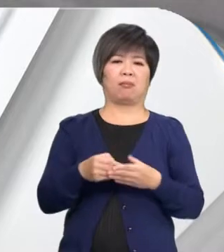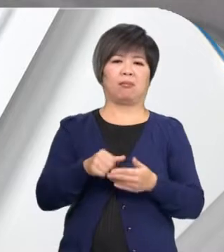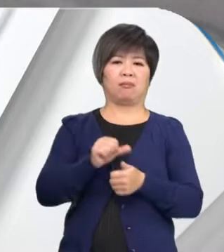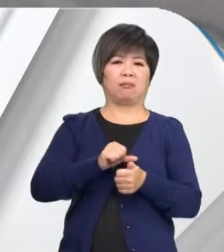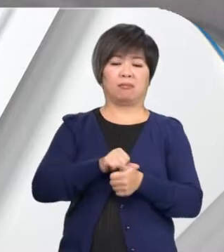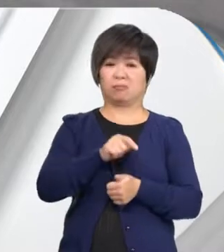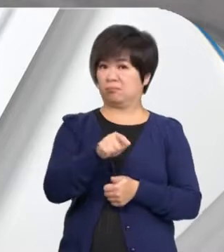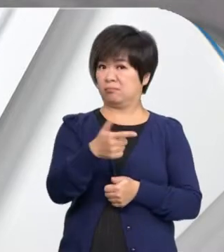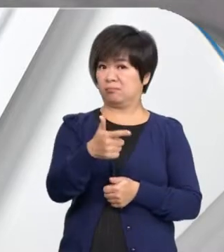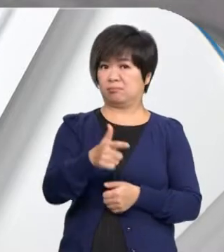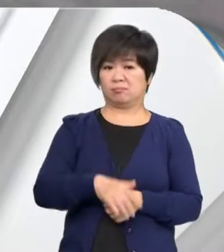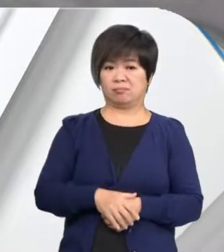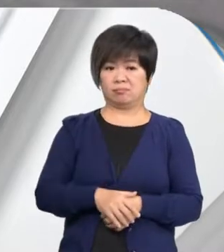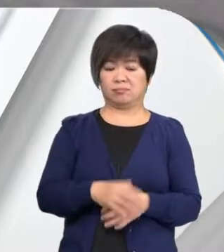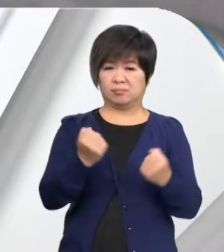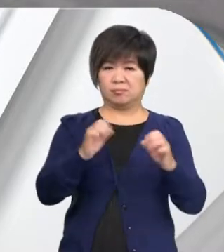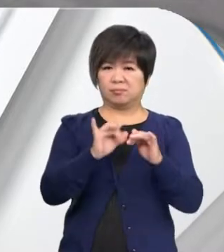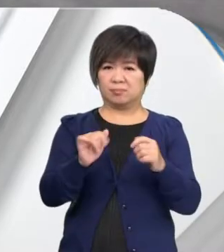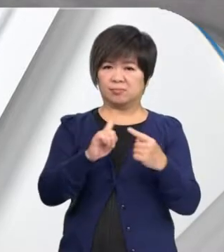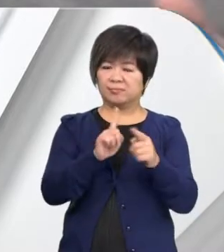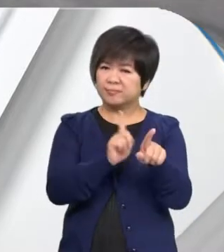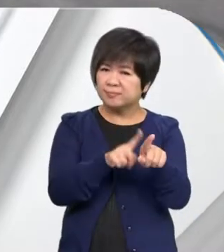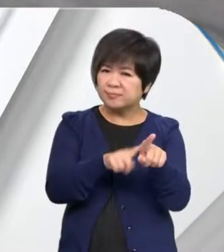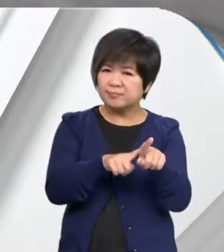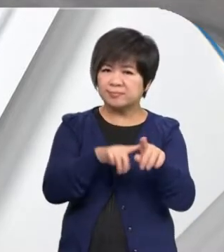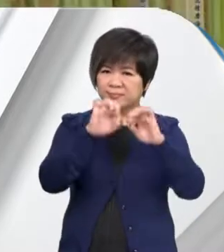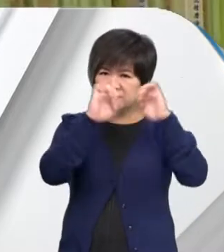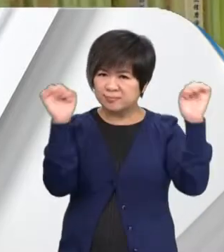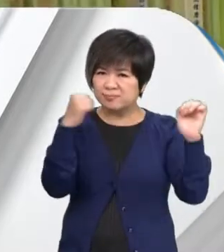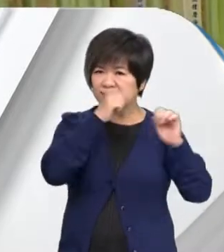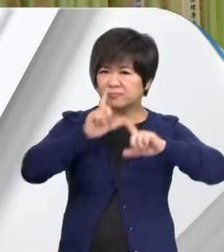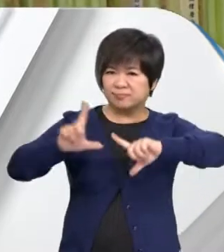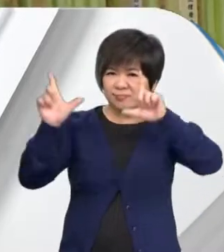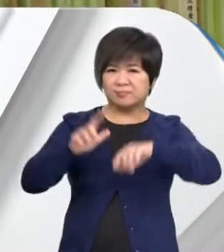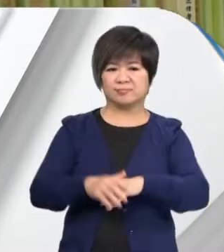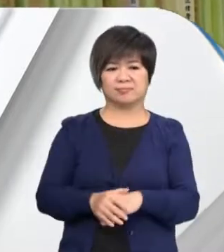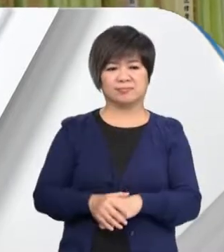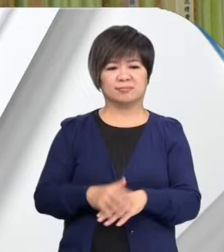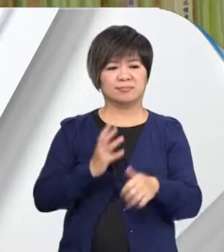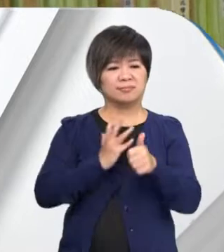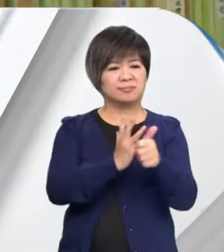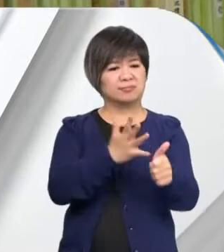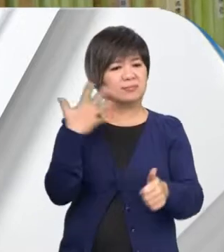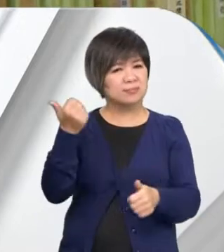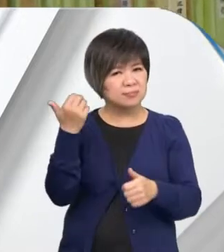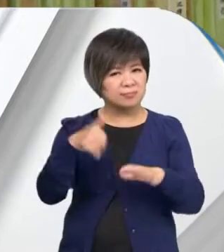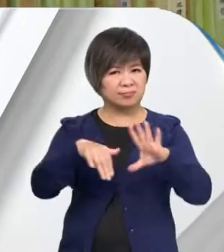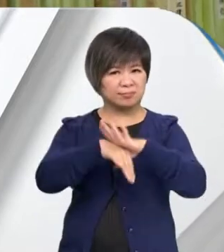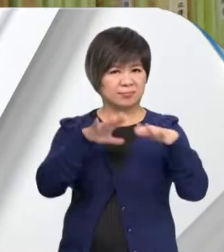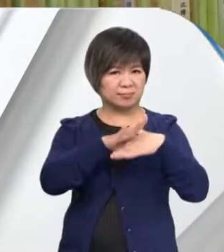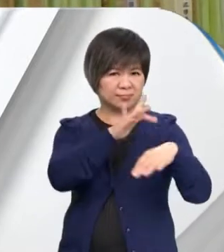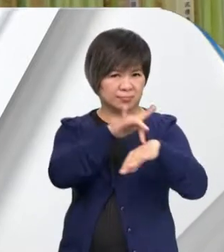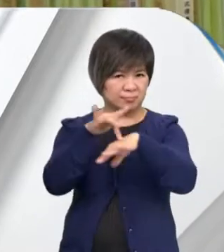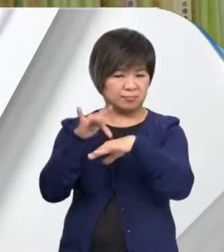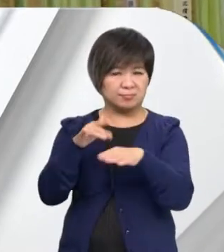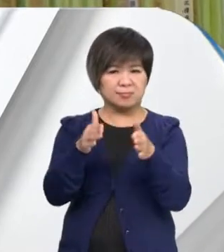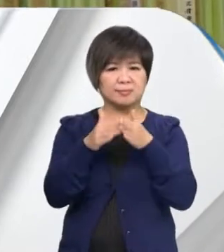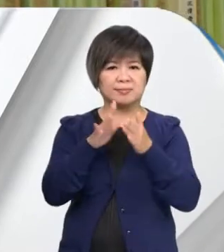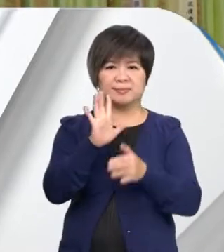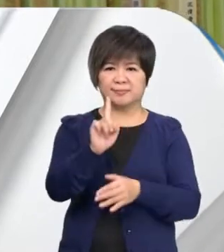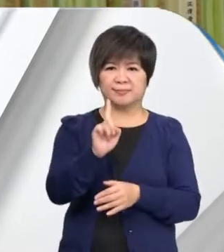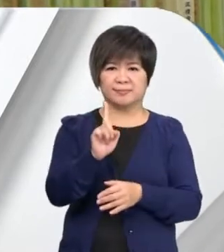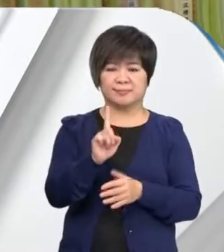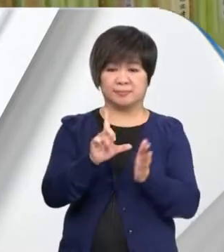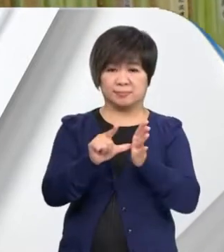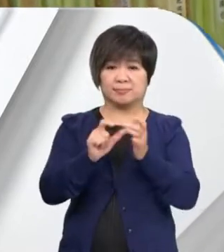聊。跟着在地人的脚步，对，探索台东， 不管是导览或者是文化体验，它其实都需要一个比